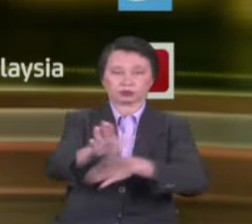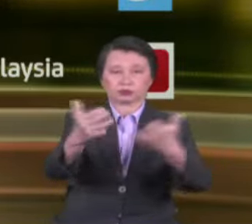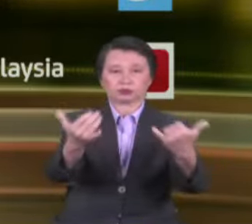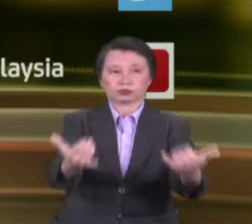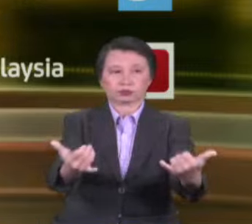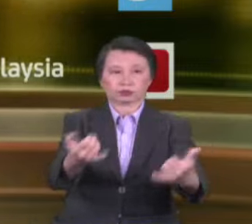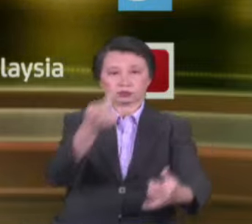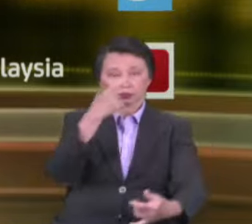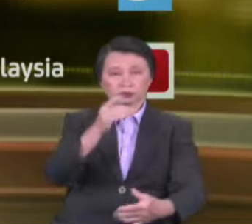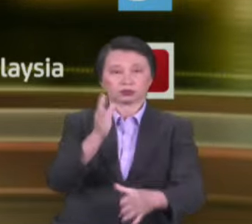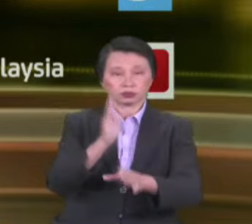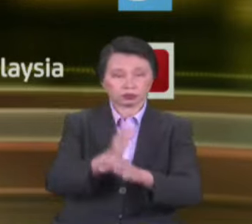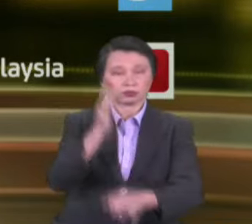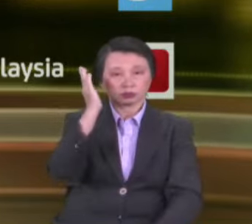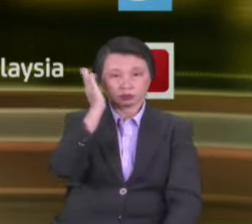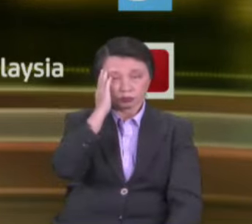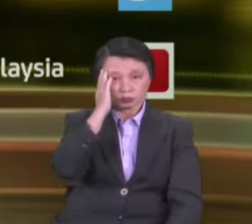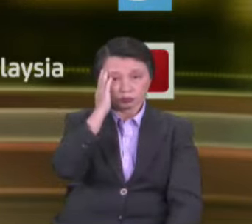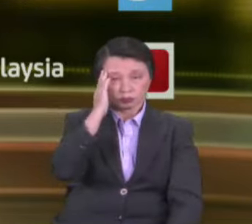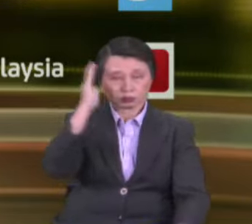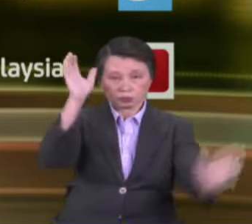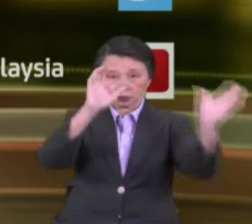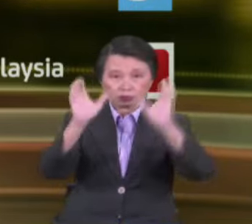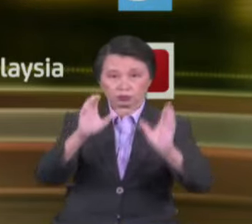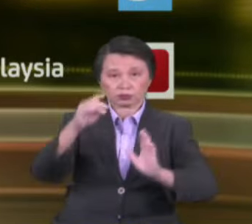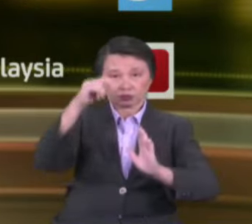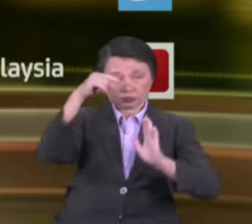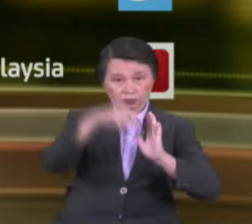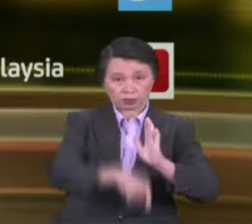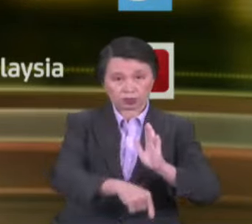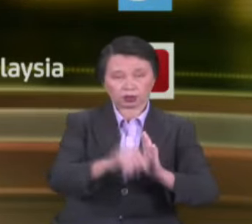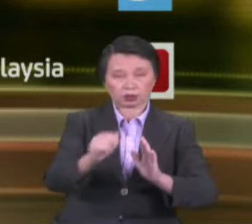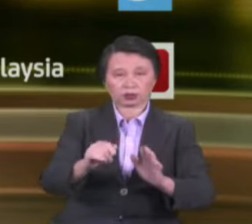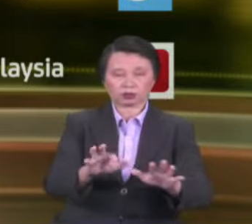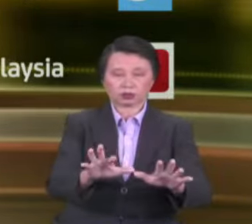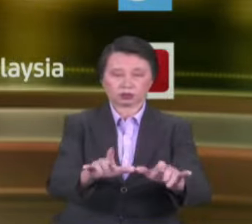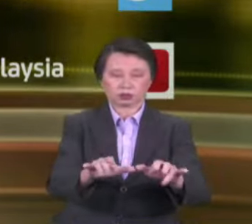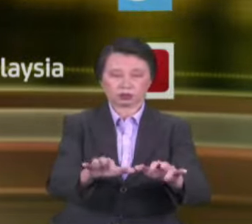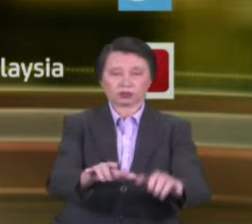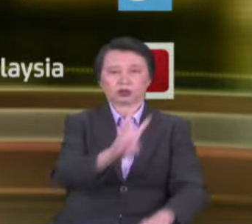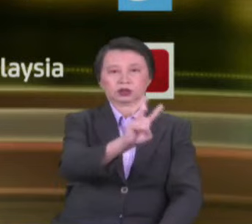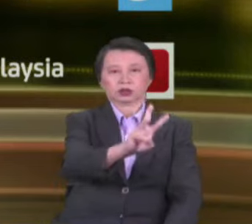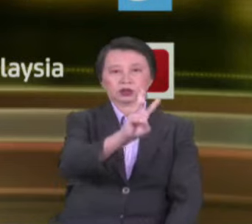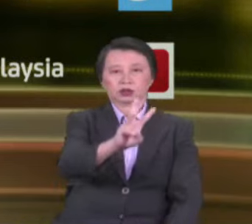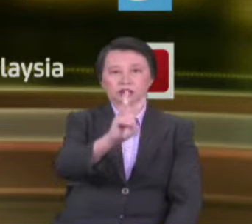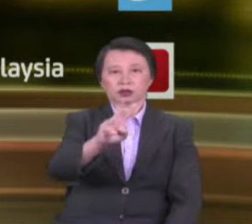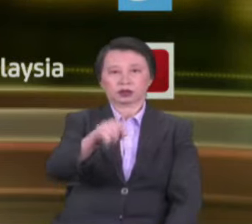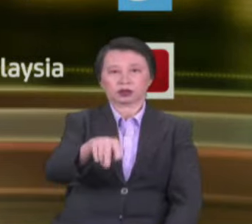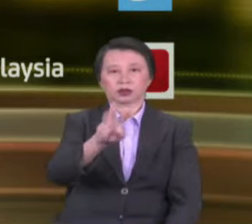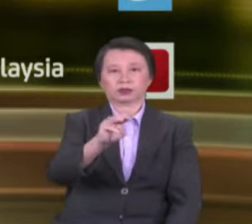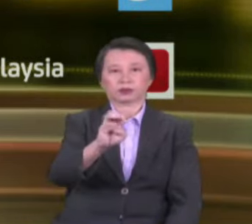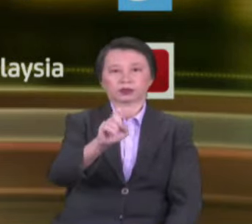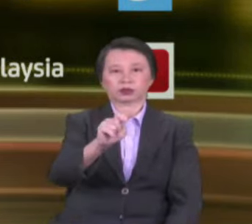ini. Untuk mendapatkan maklumat cuaca lebih terperinci, anda boleh layari laman sesawang kami di